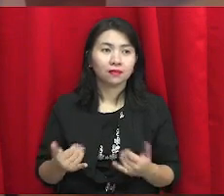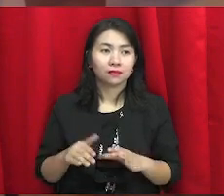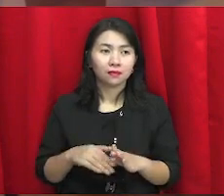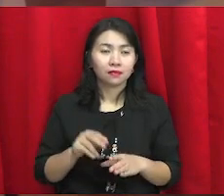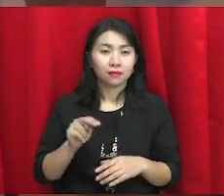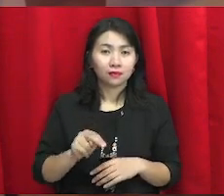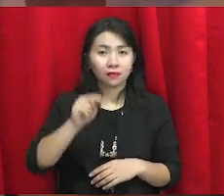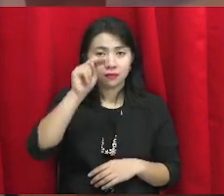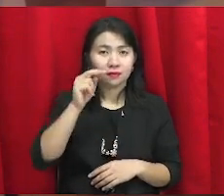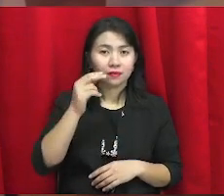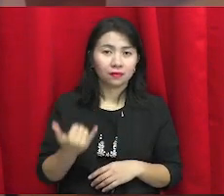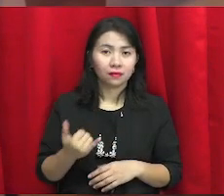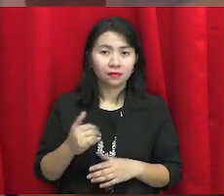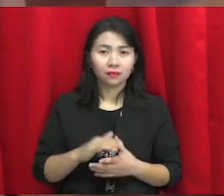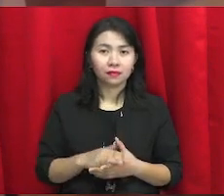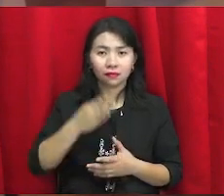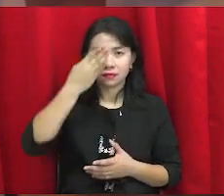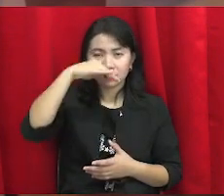North?